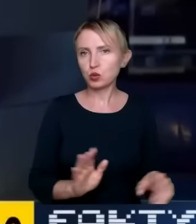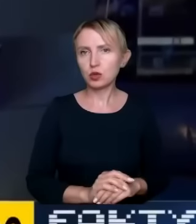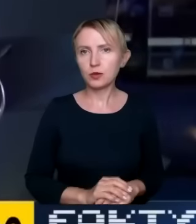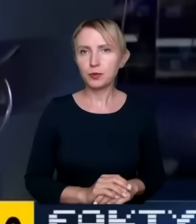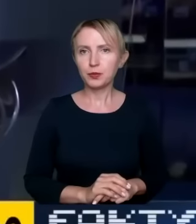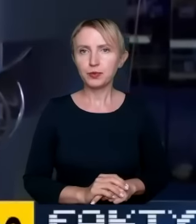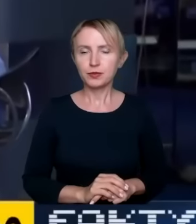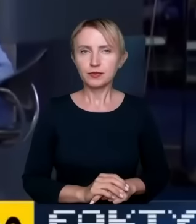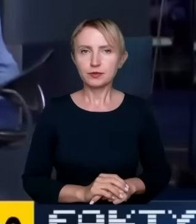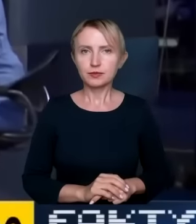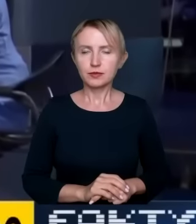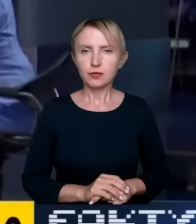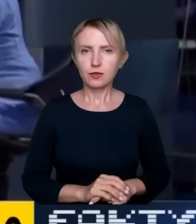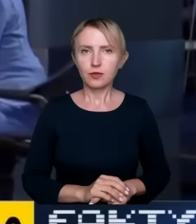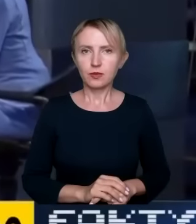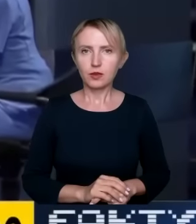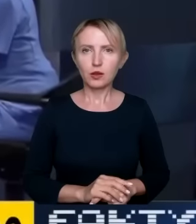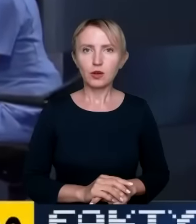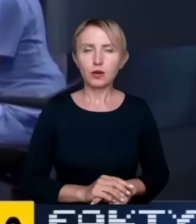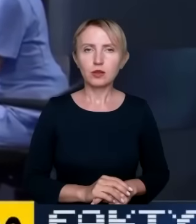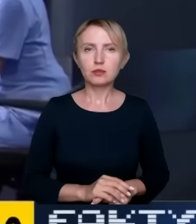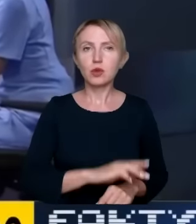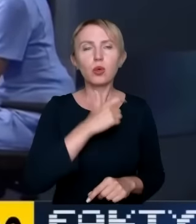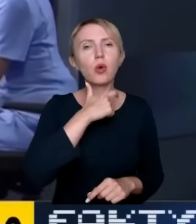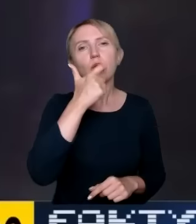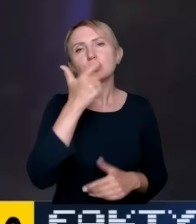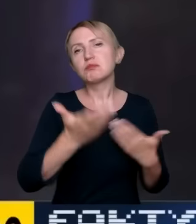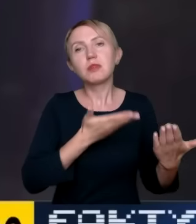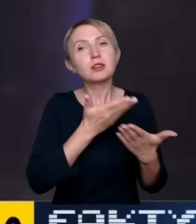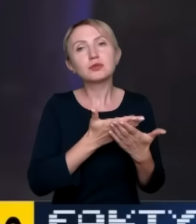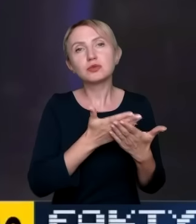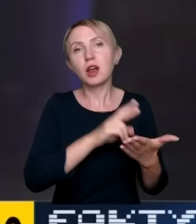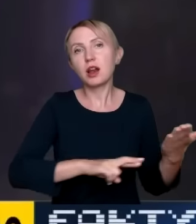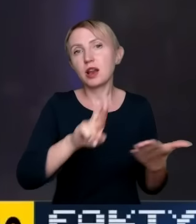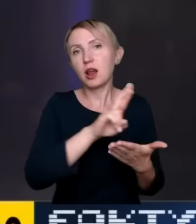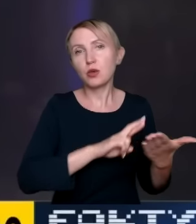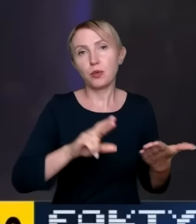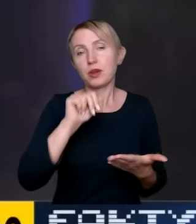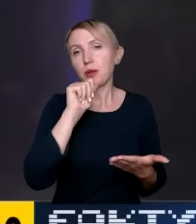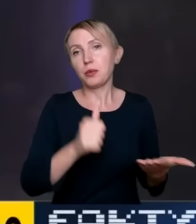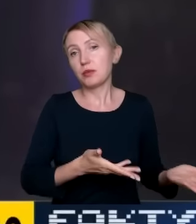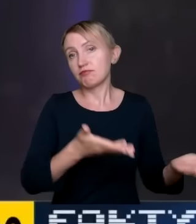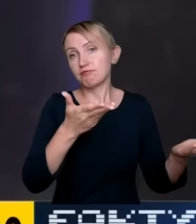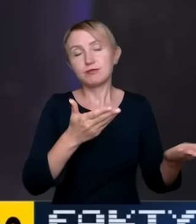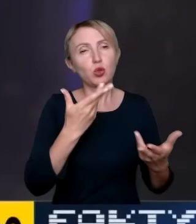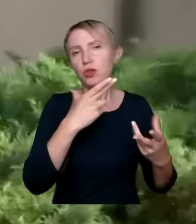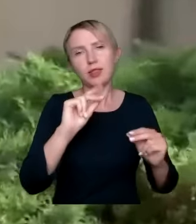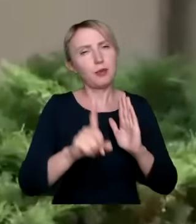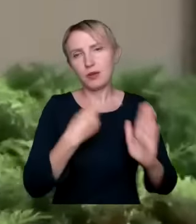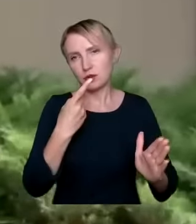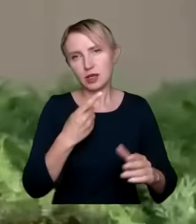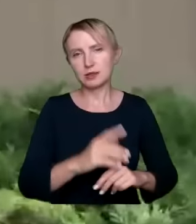tu oni nic nie ugrają. A że się ośmieszą w radzie Europy, nie po raz pierwszy, pewno nie